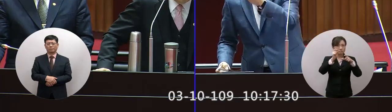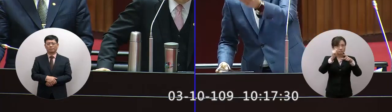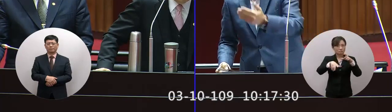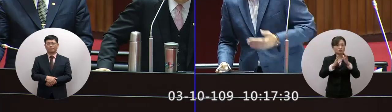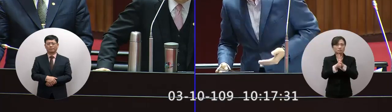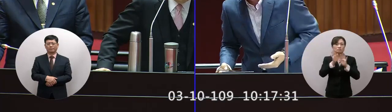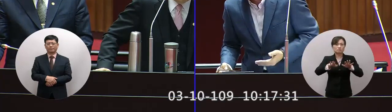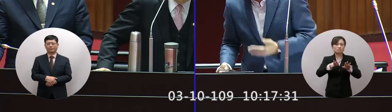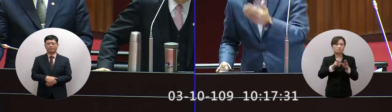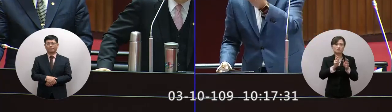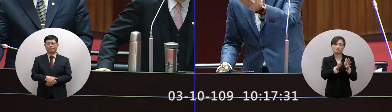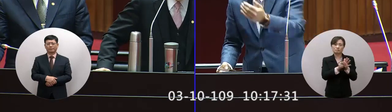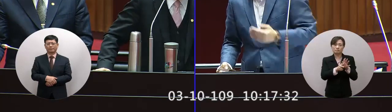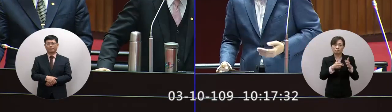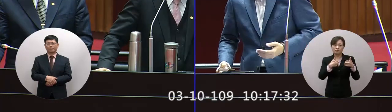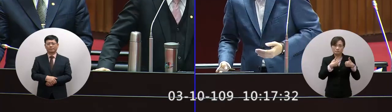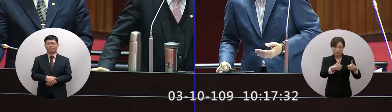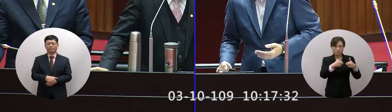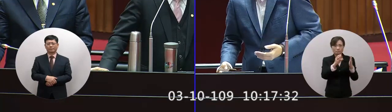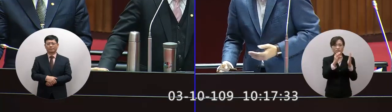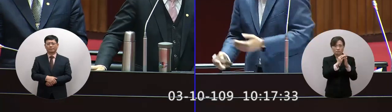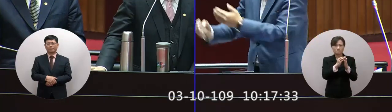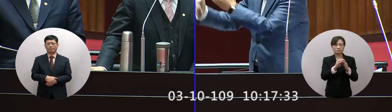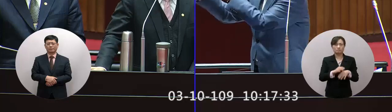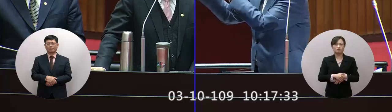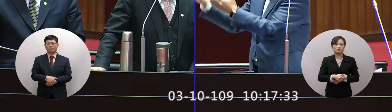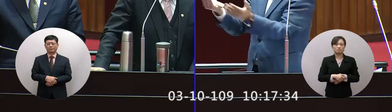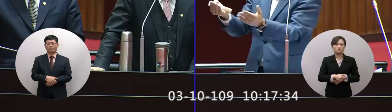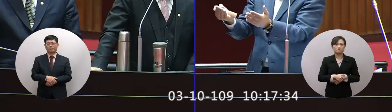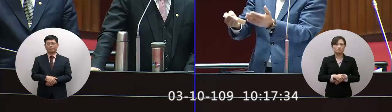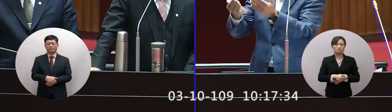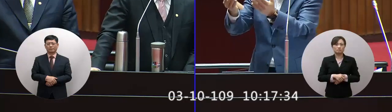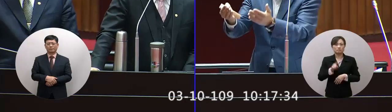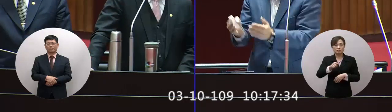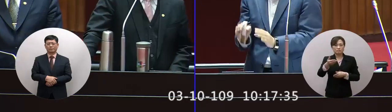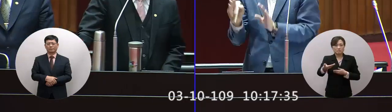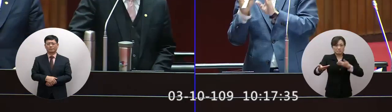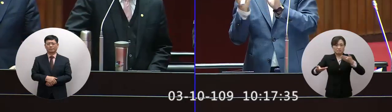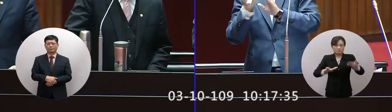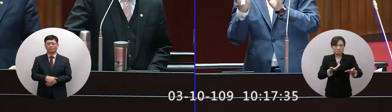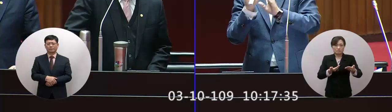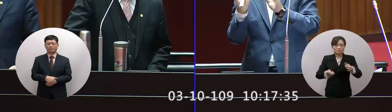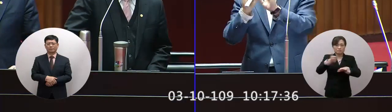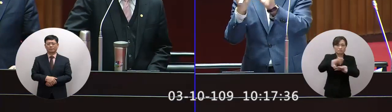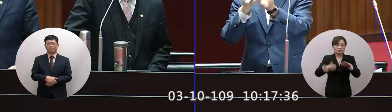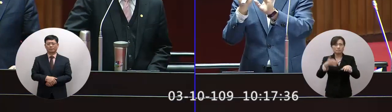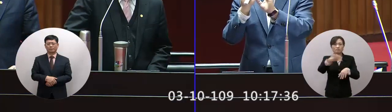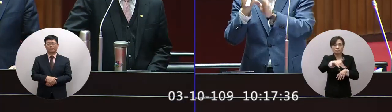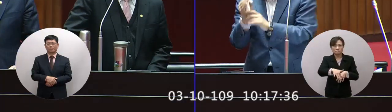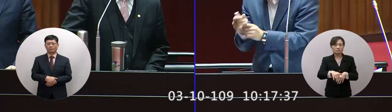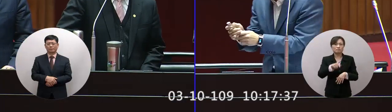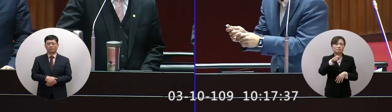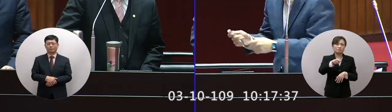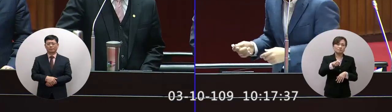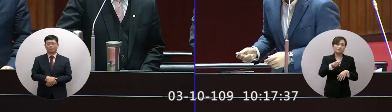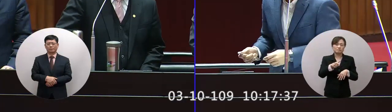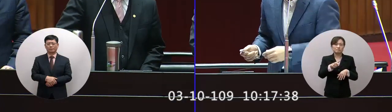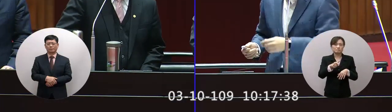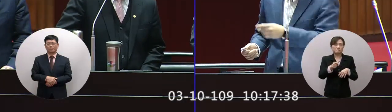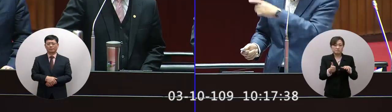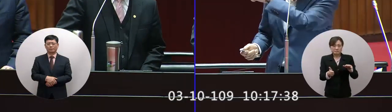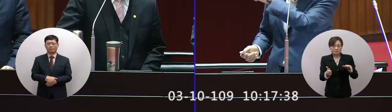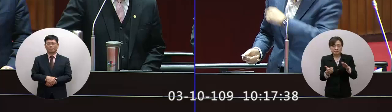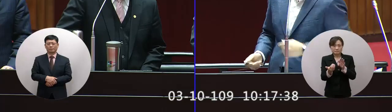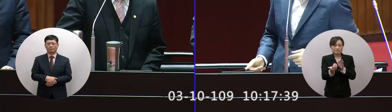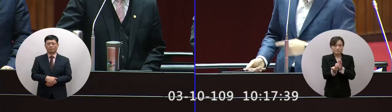局，听说还没交接了，又是林部长的事啊？你都还没交接，要请他来，他说我不敢。不敢的原因是什